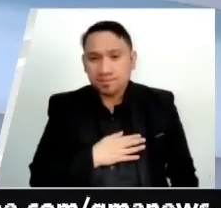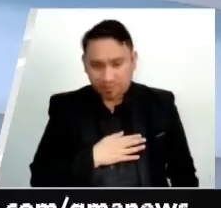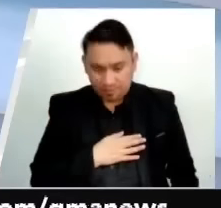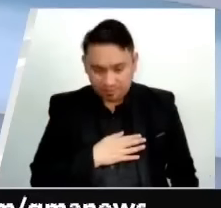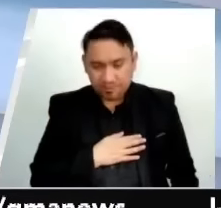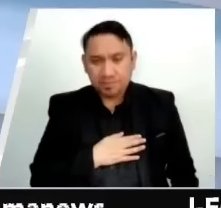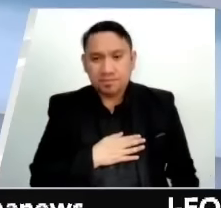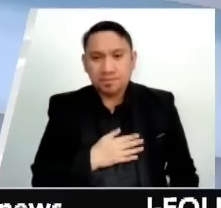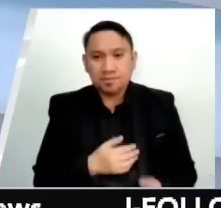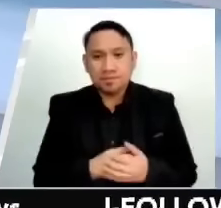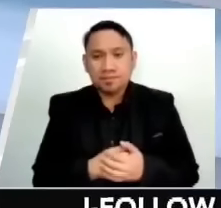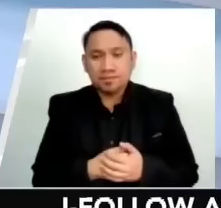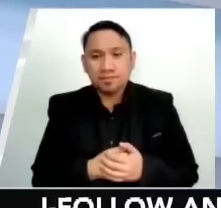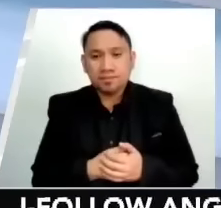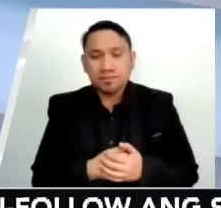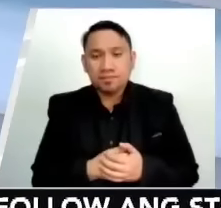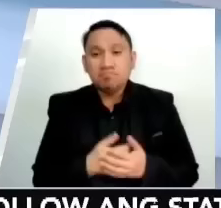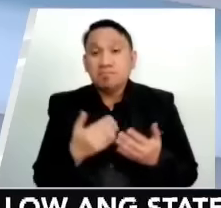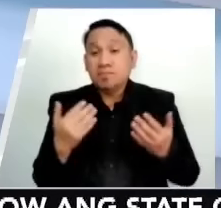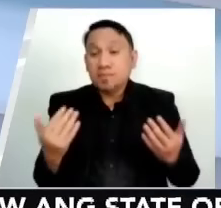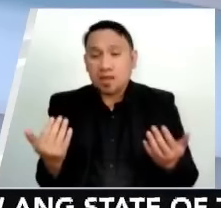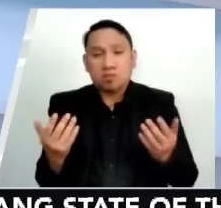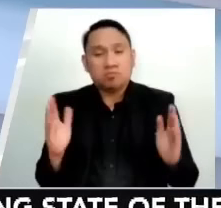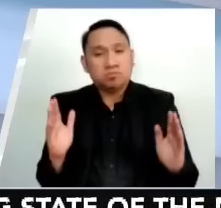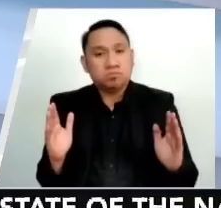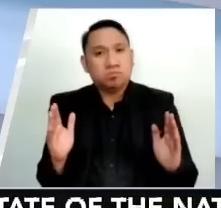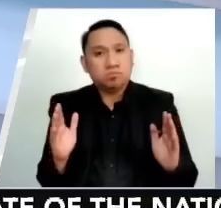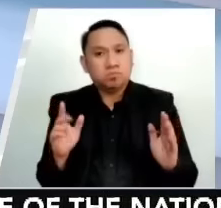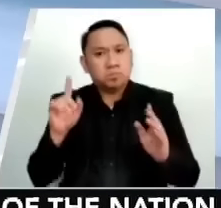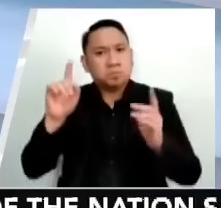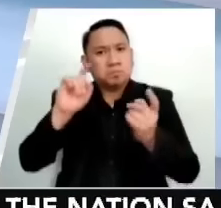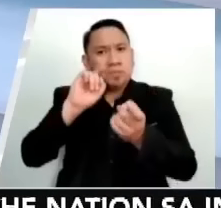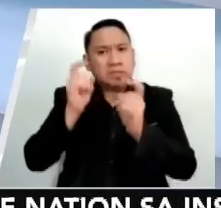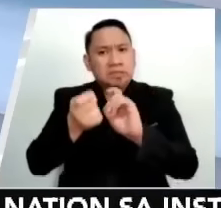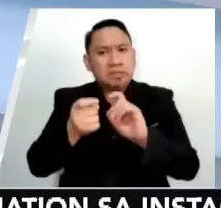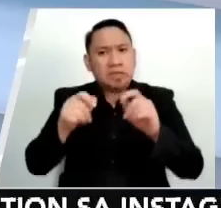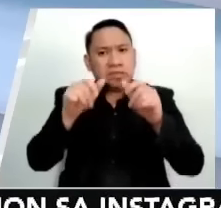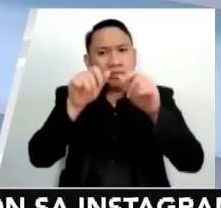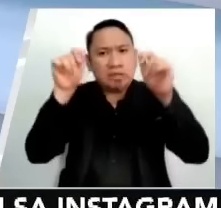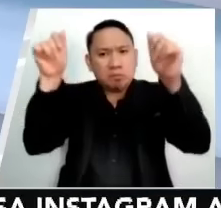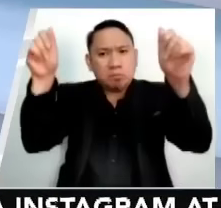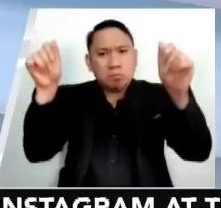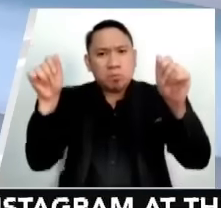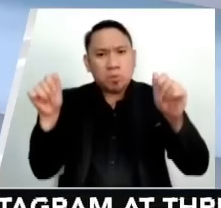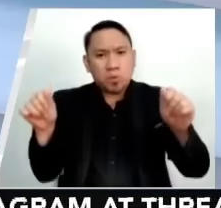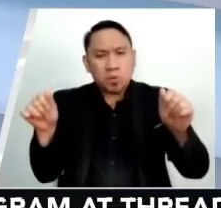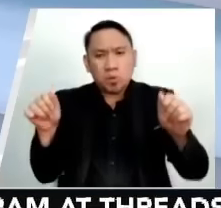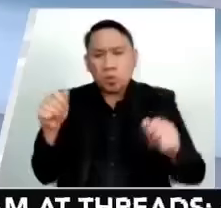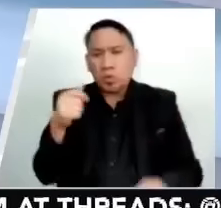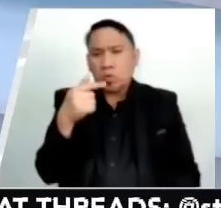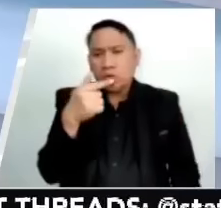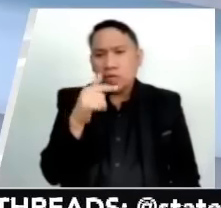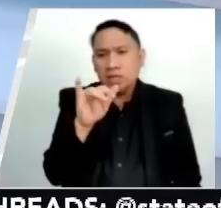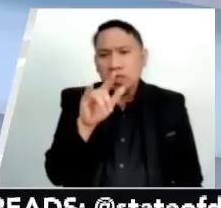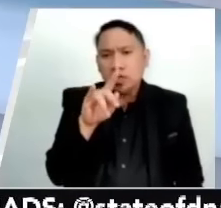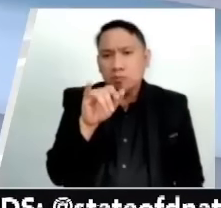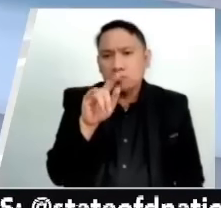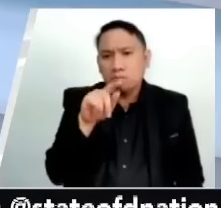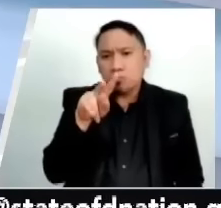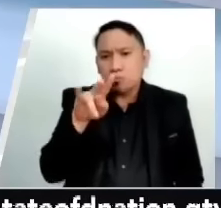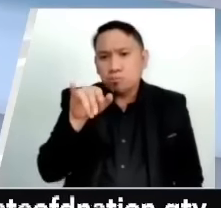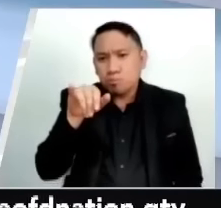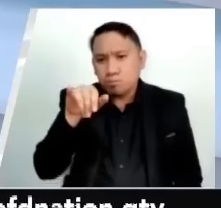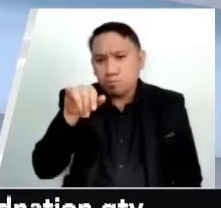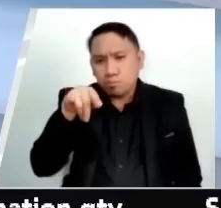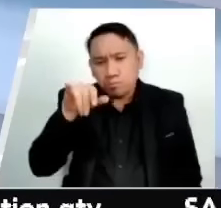Umani ng batikos ang pagpapalit ng signage ng Hill Puyat Avenue sa Makati sa Hill Tulog para sa isang